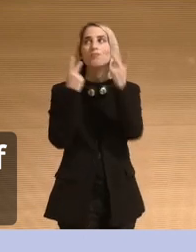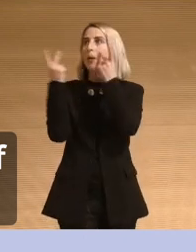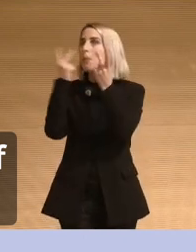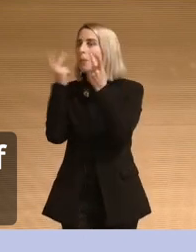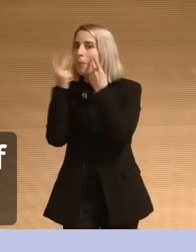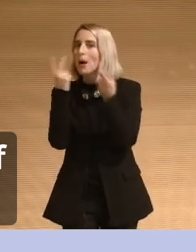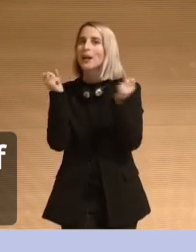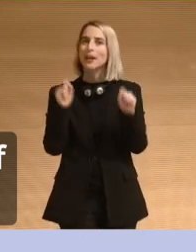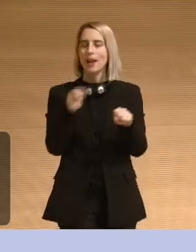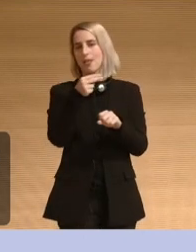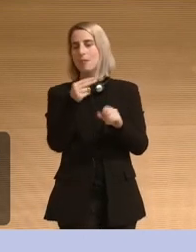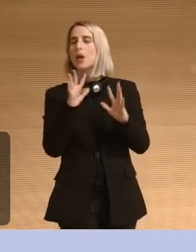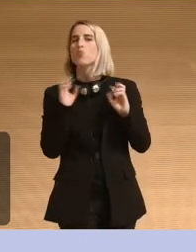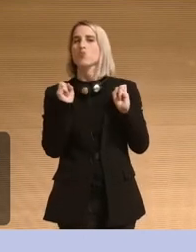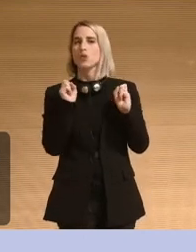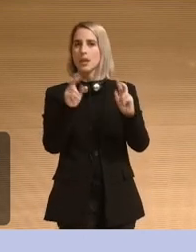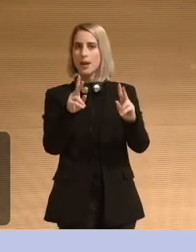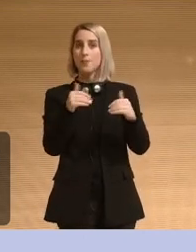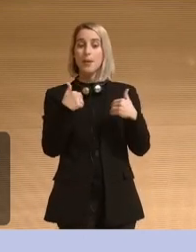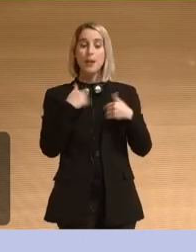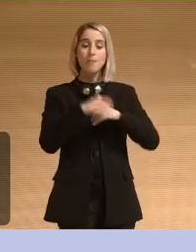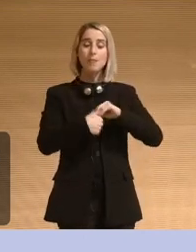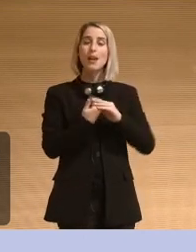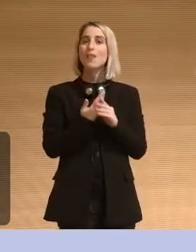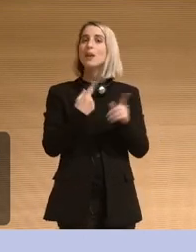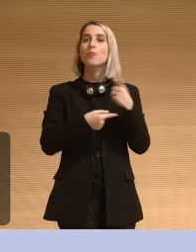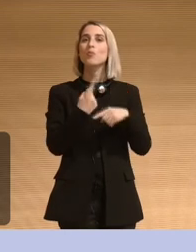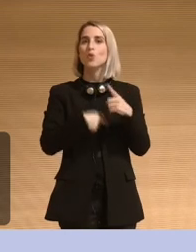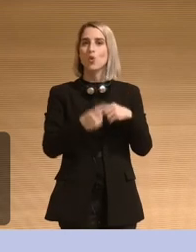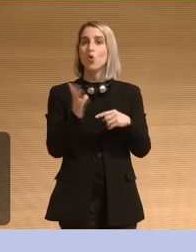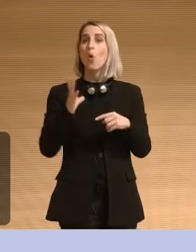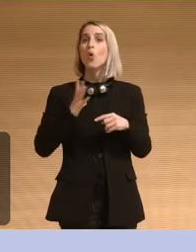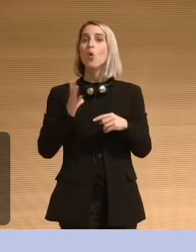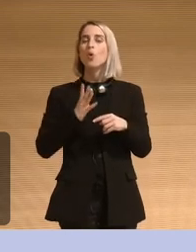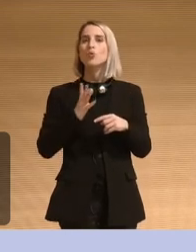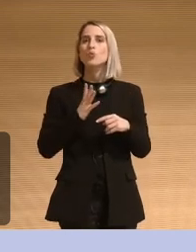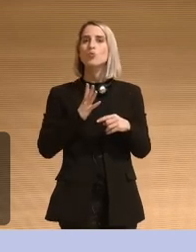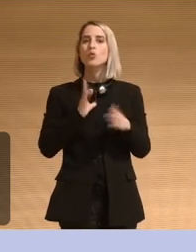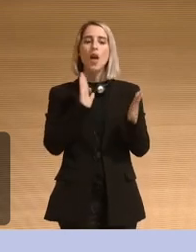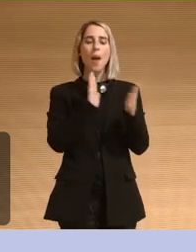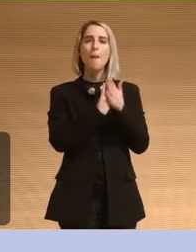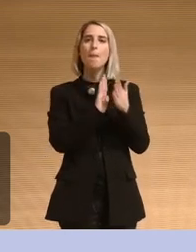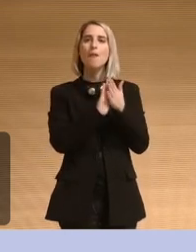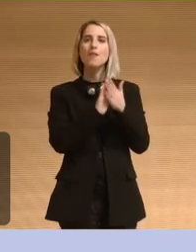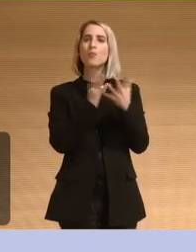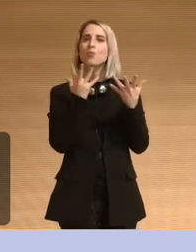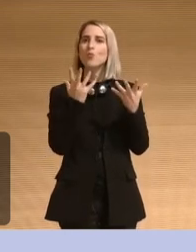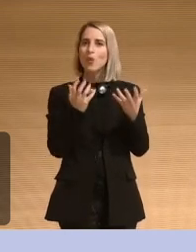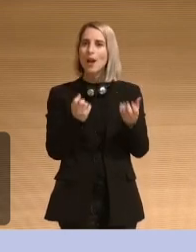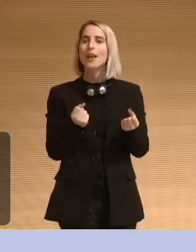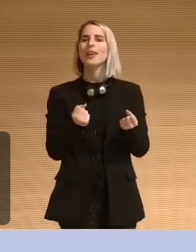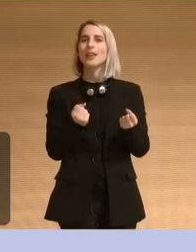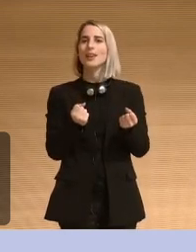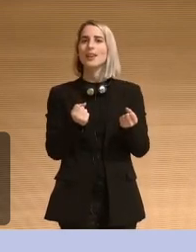τύπου ζητήματα. Με ενδιαφέρει όμως τι λέει και πόσο επαφή αποκτά με τέτοιου τύπου